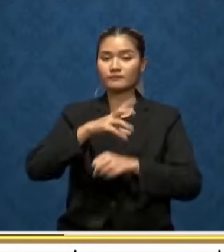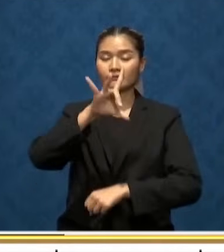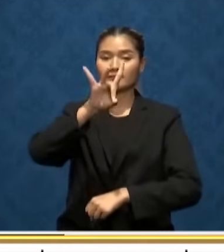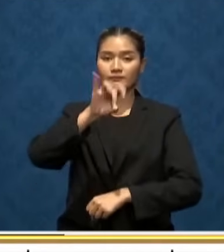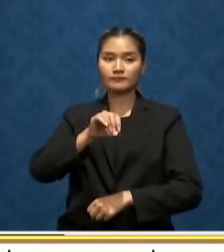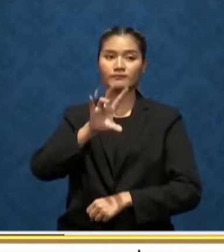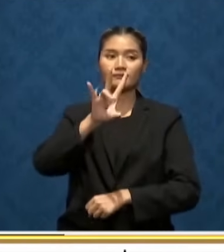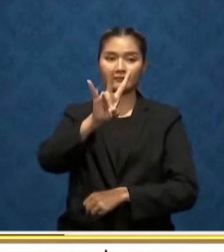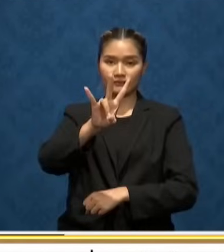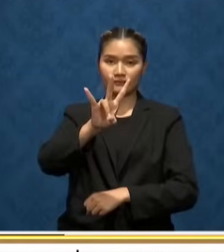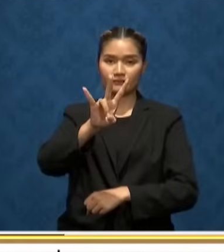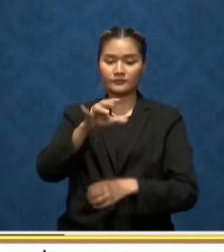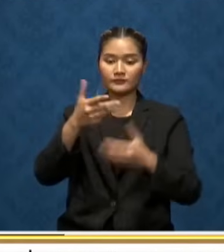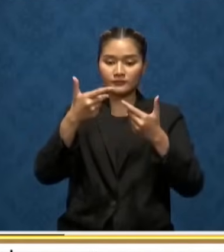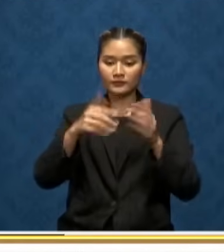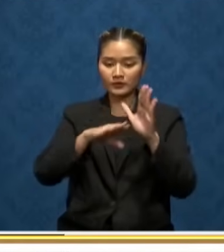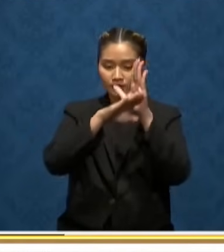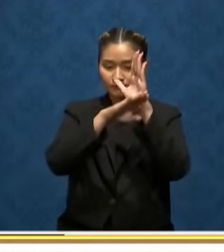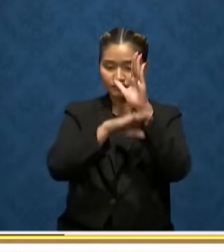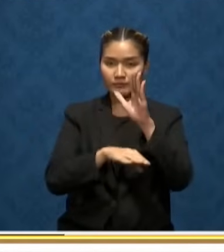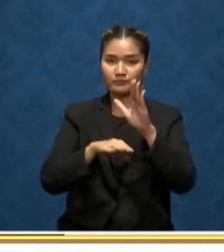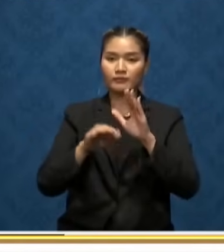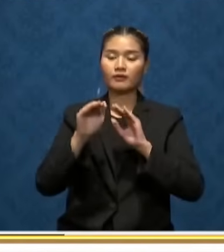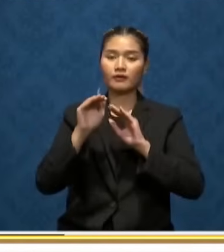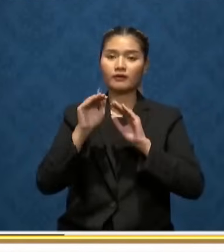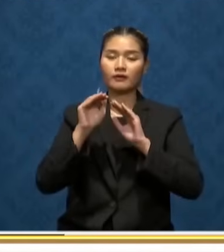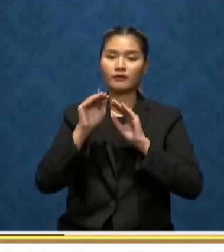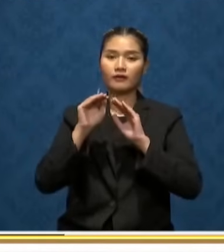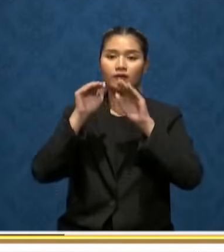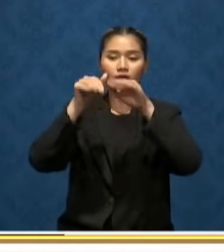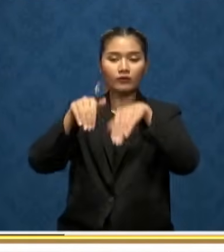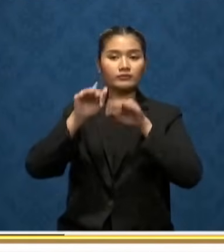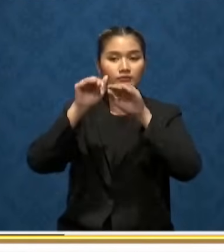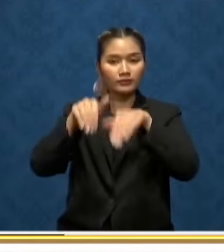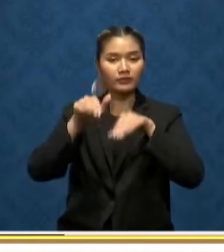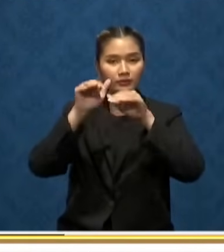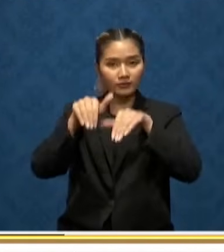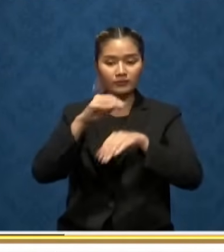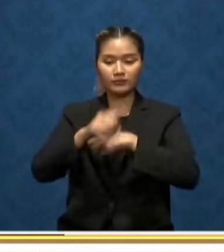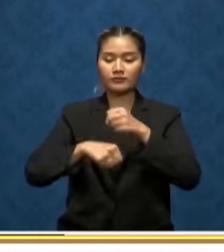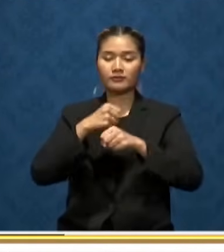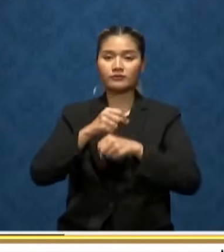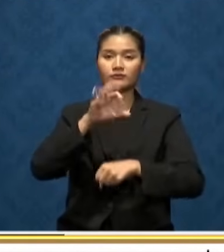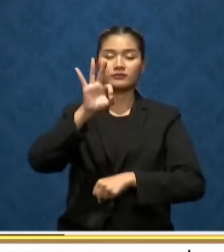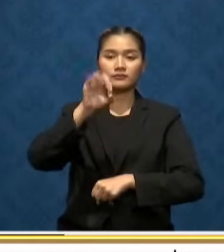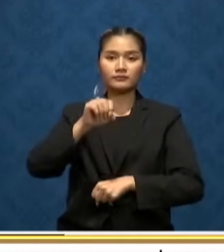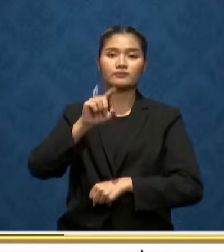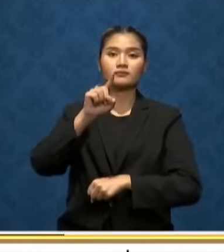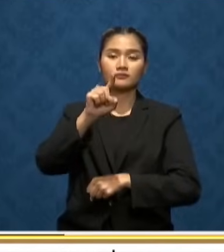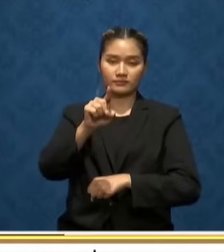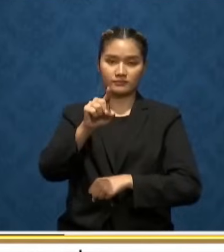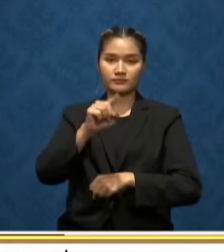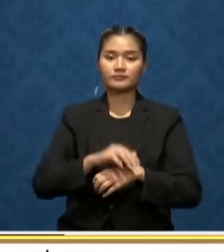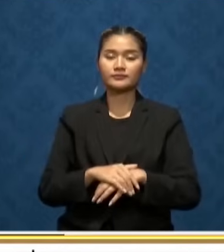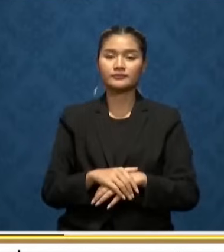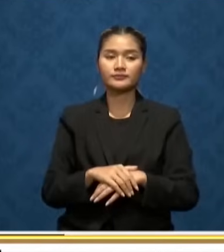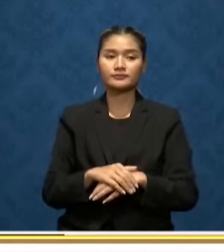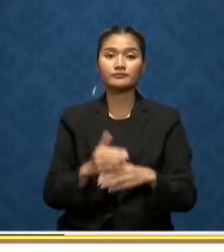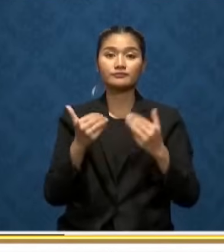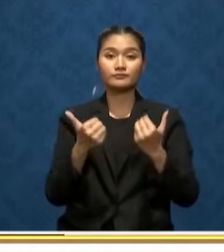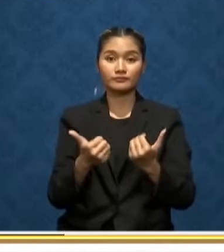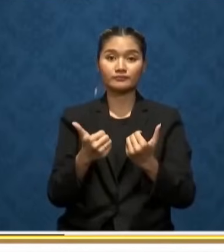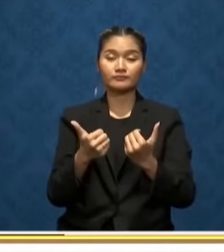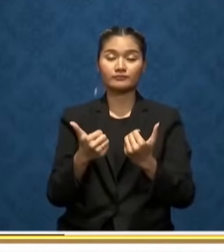ปีและของออสเตรเลีย ABC มีอายุ91ปีไทย PBS ใช้เ